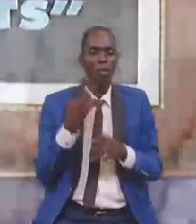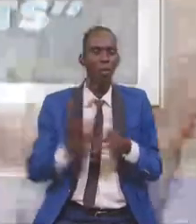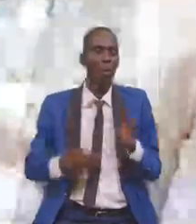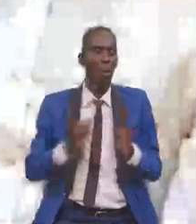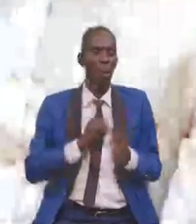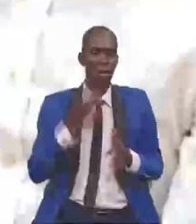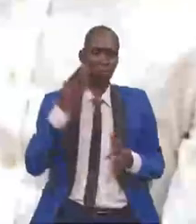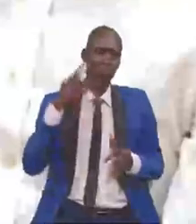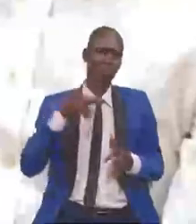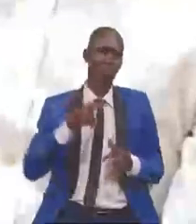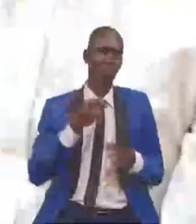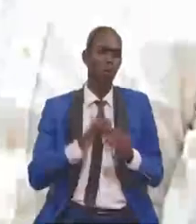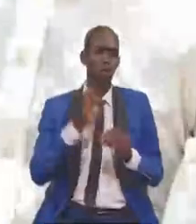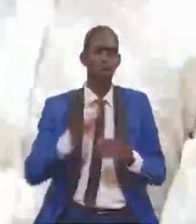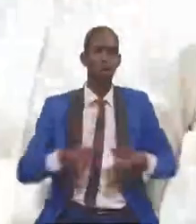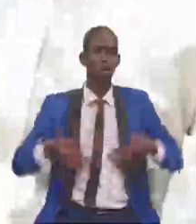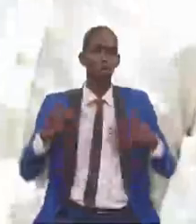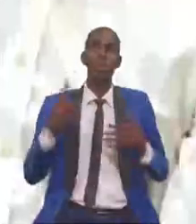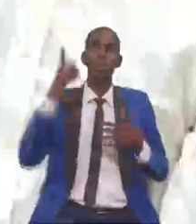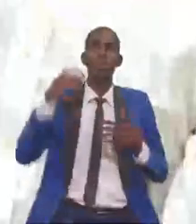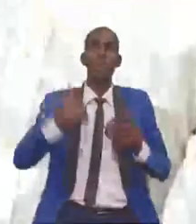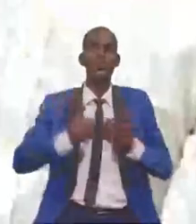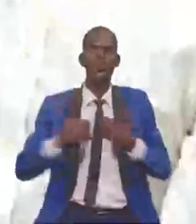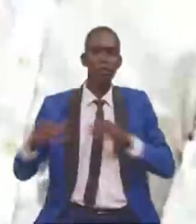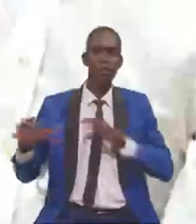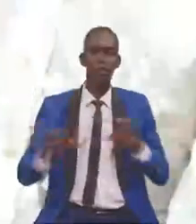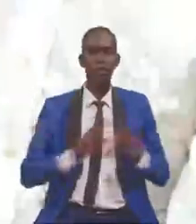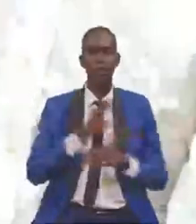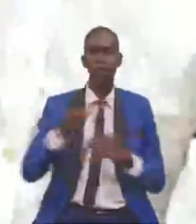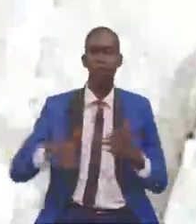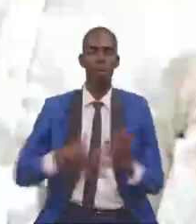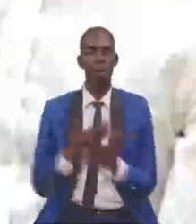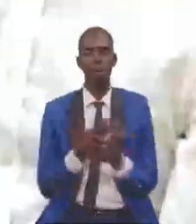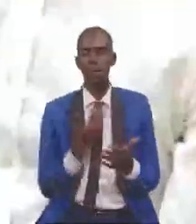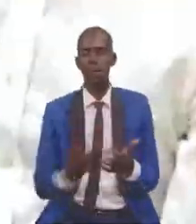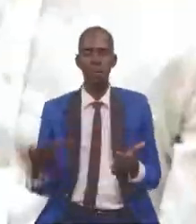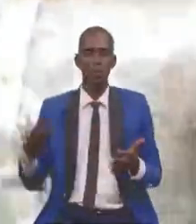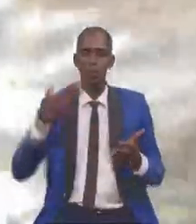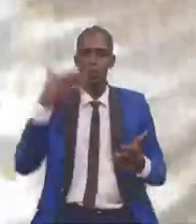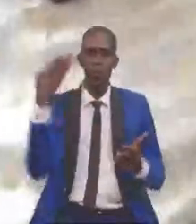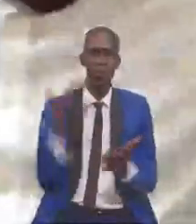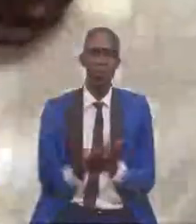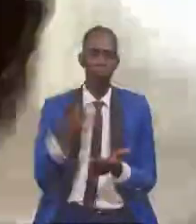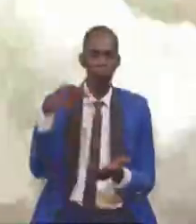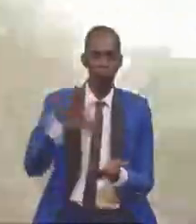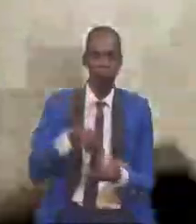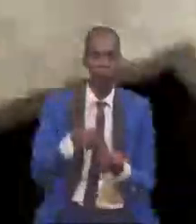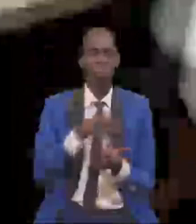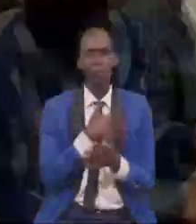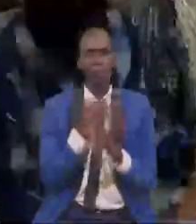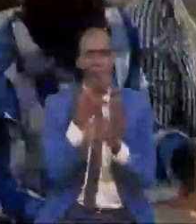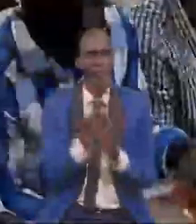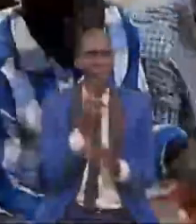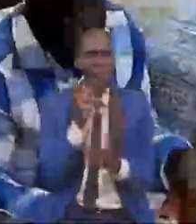je contemple, il fait toute ta merveille. Tenez-vous debout et réclamez